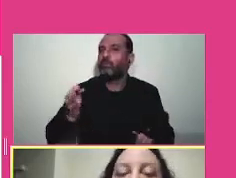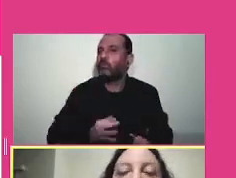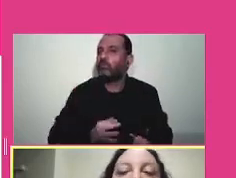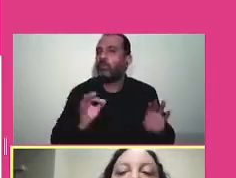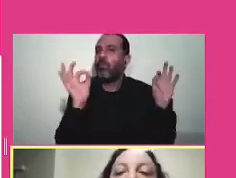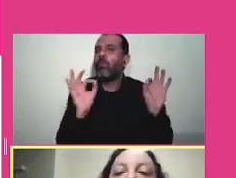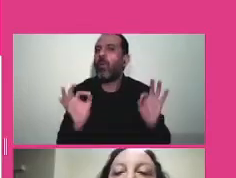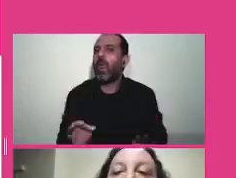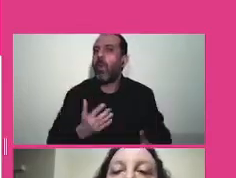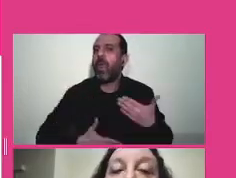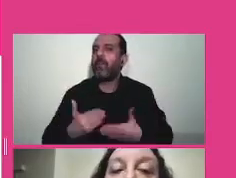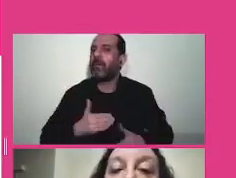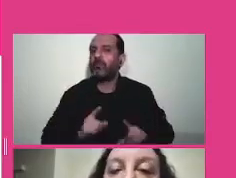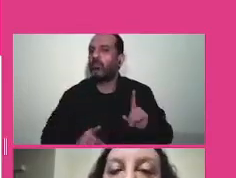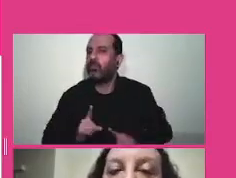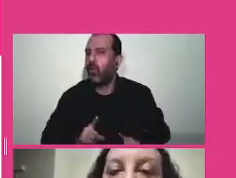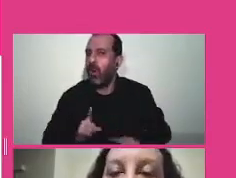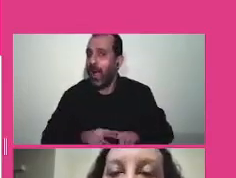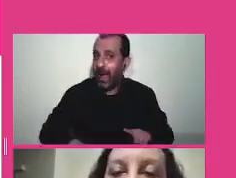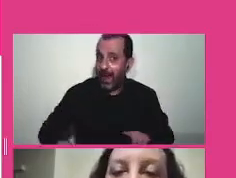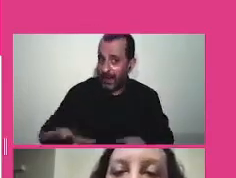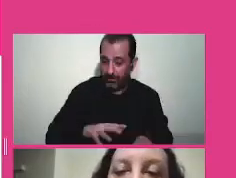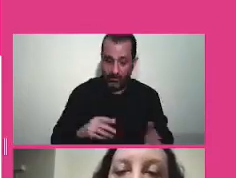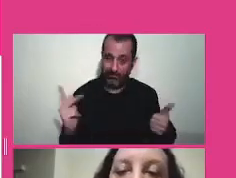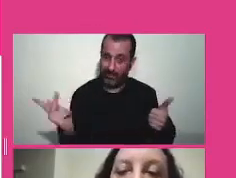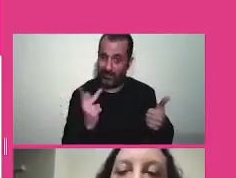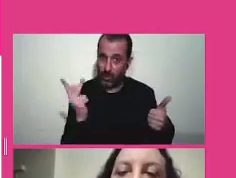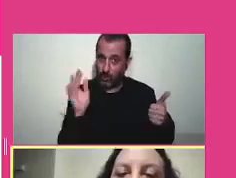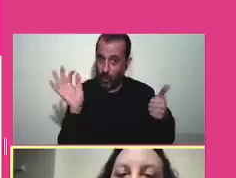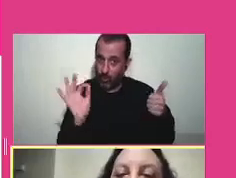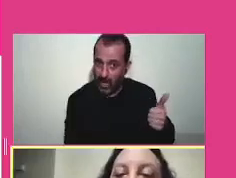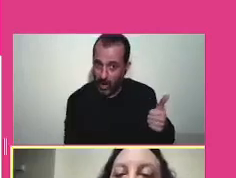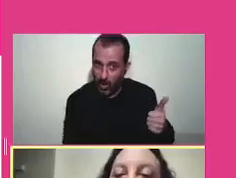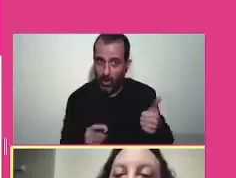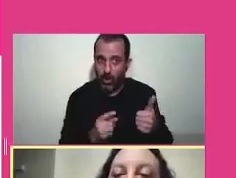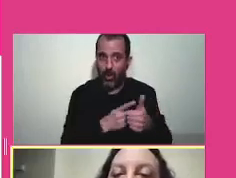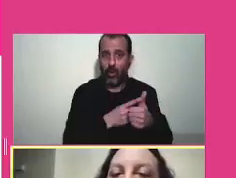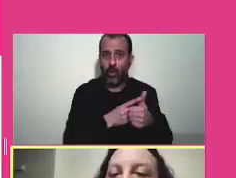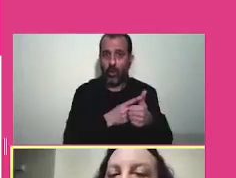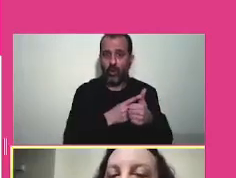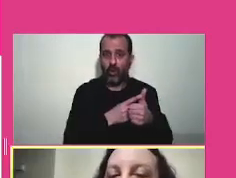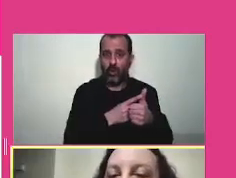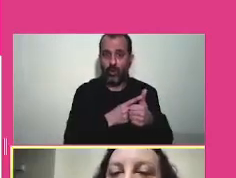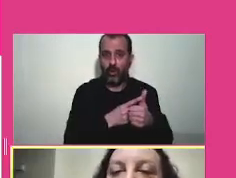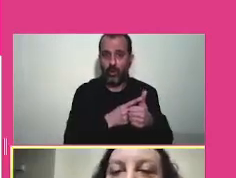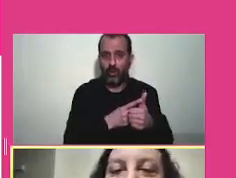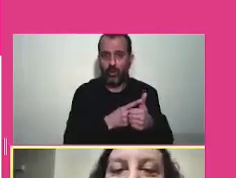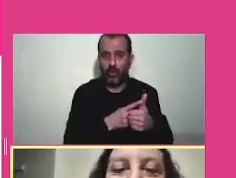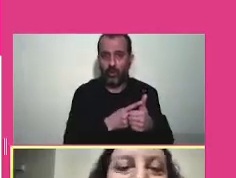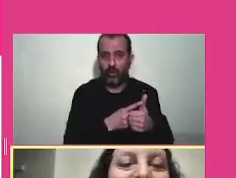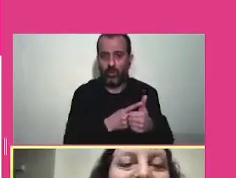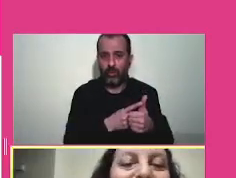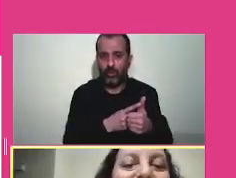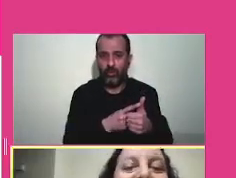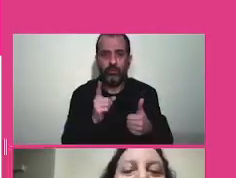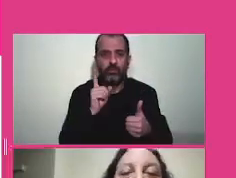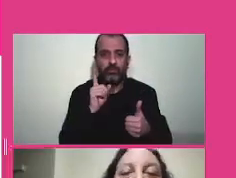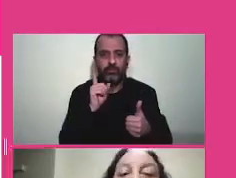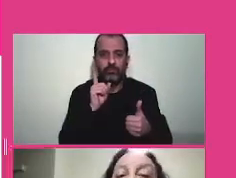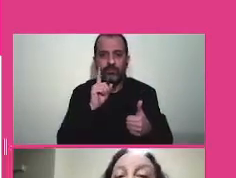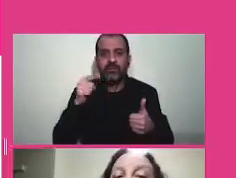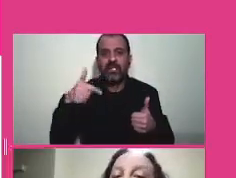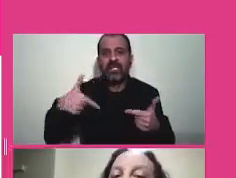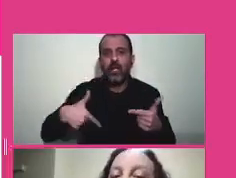Ελλάδα? Το κοινωνικό, η Γεωργία Καλτσή, αυτό δεν ξέρω.